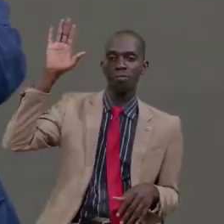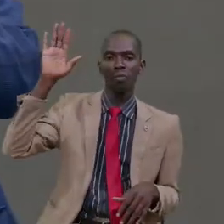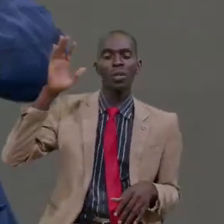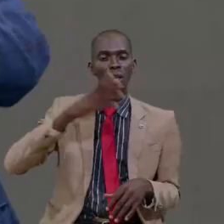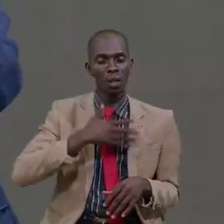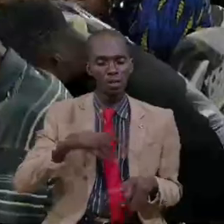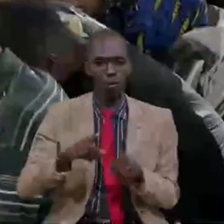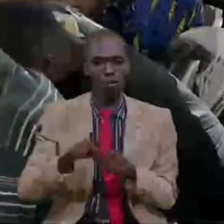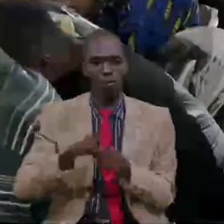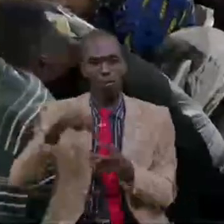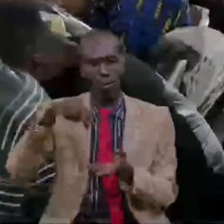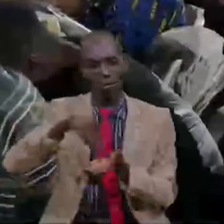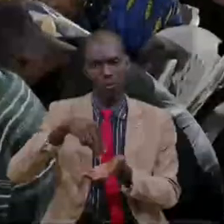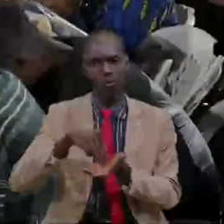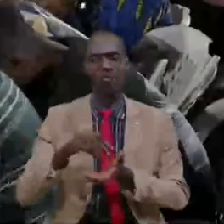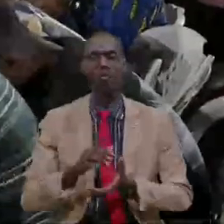venue. La libération est venue.